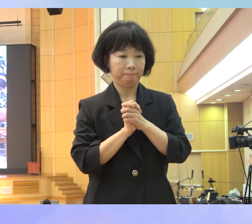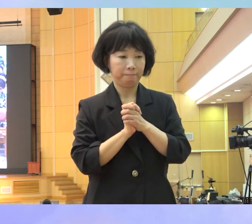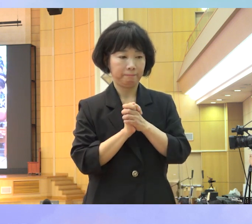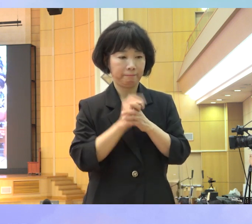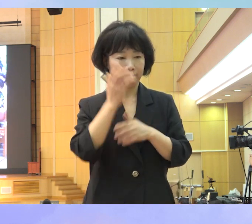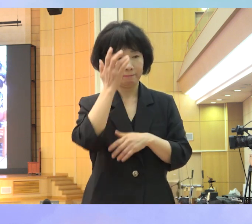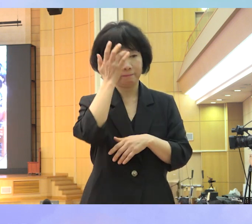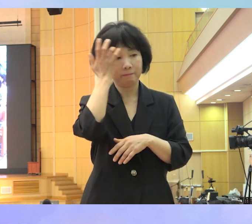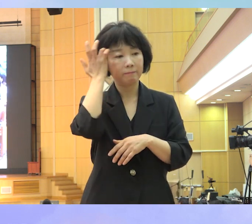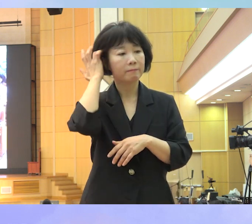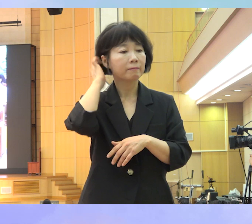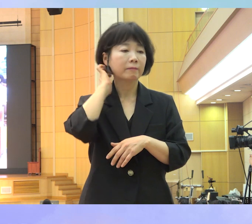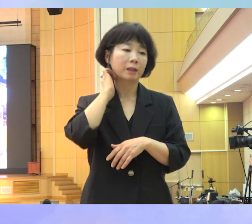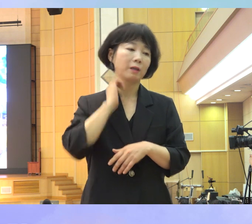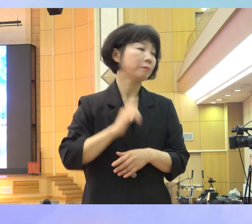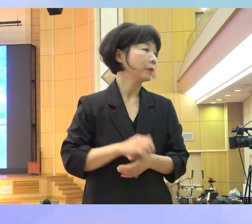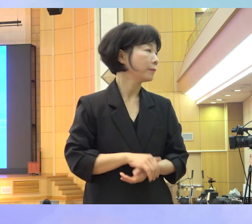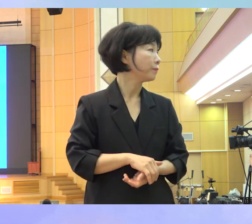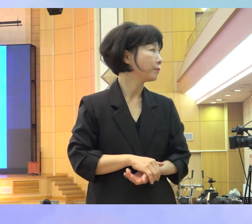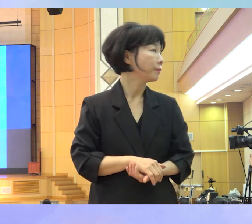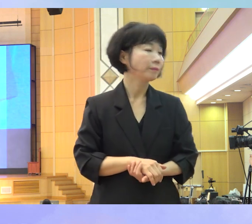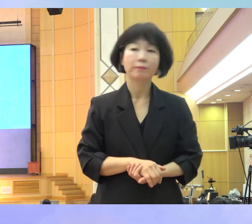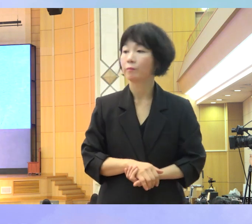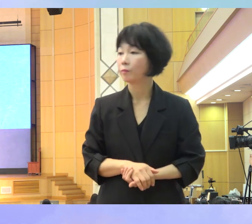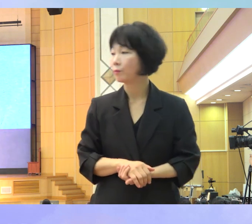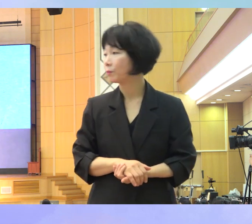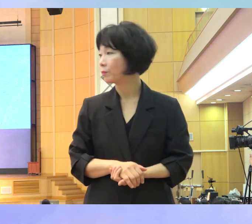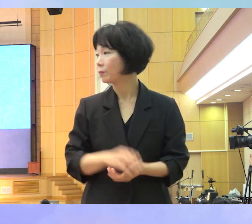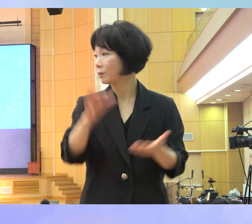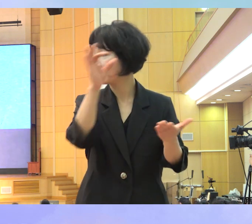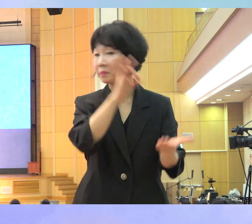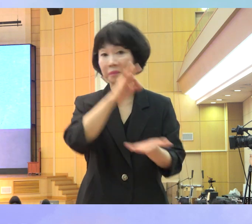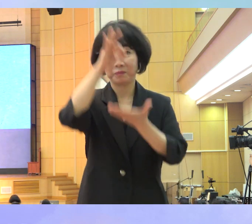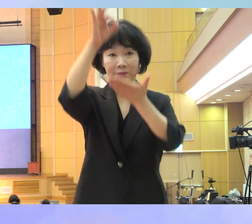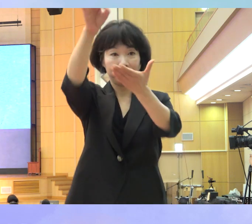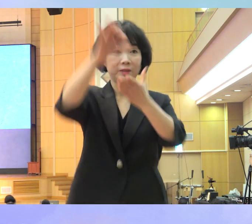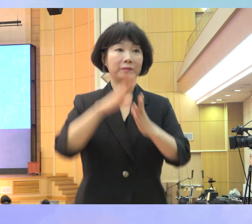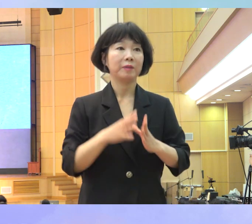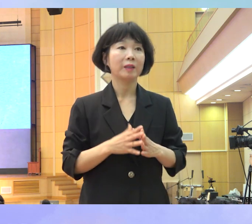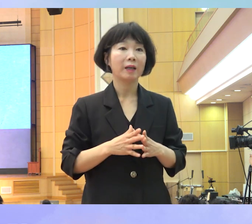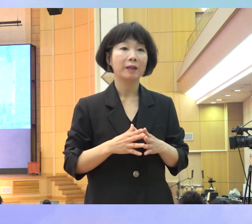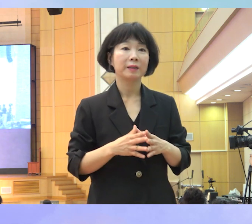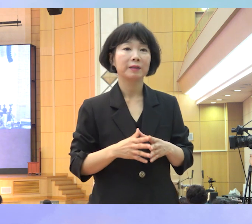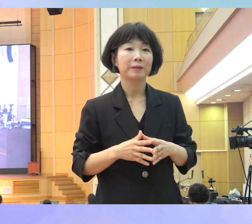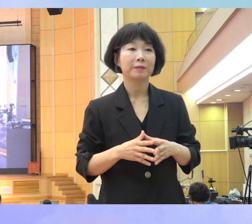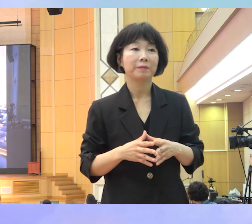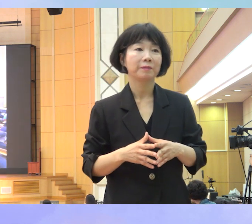이름으로 기도드리옵나이다. 아멘. 찬양에 따라서 준비한 대로 예물 드리는 시간 갖도록 하겠습니다.